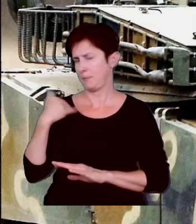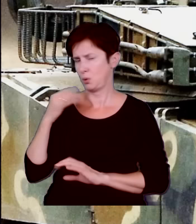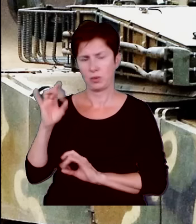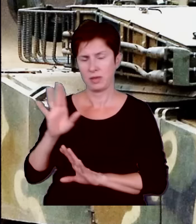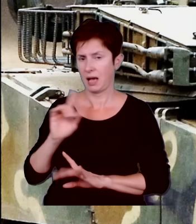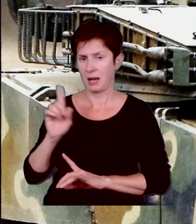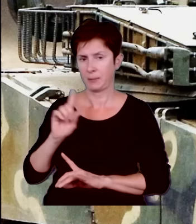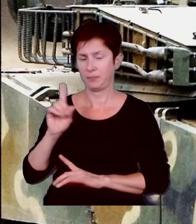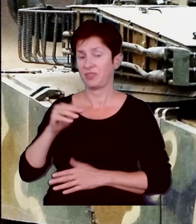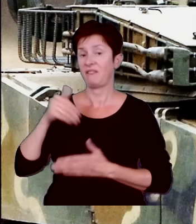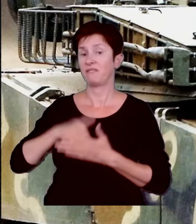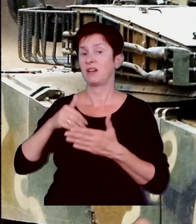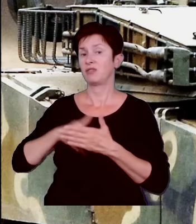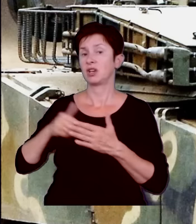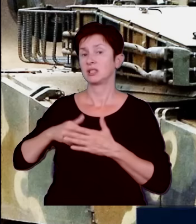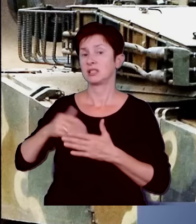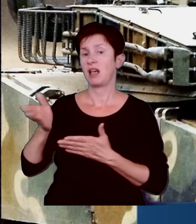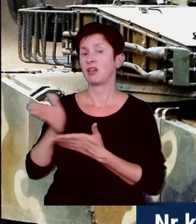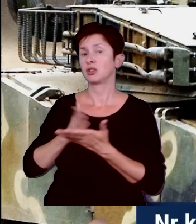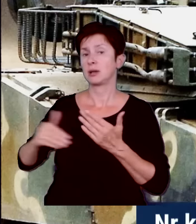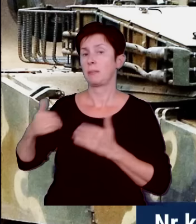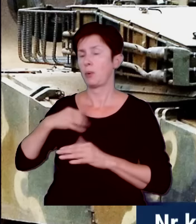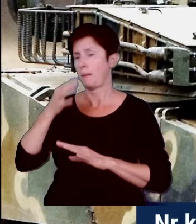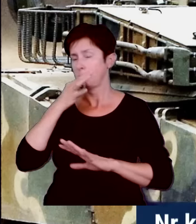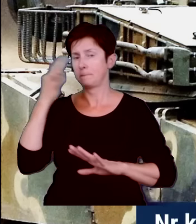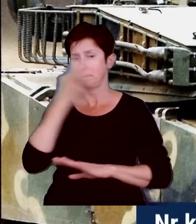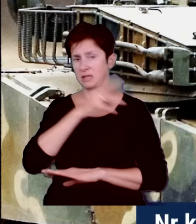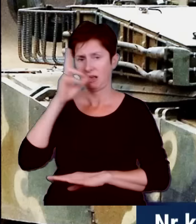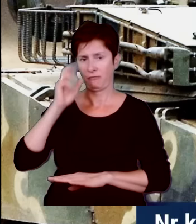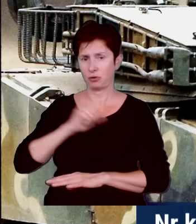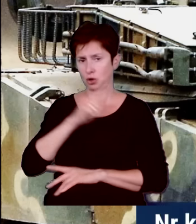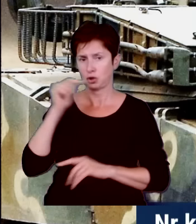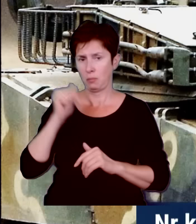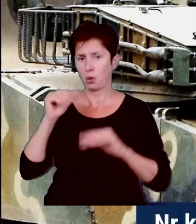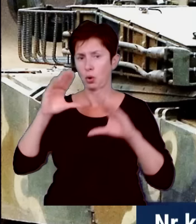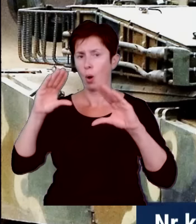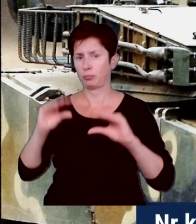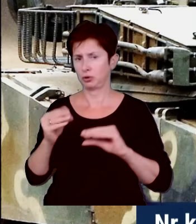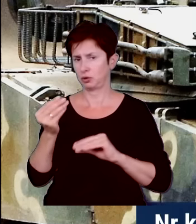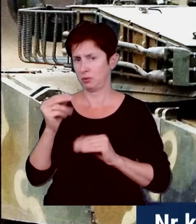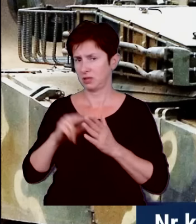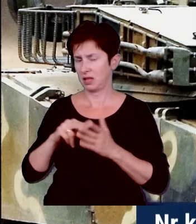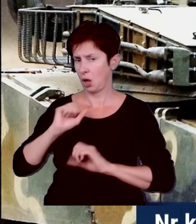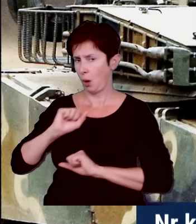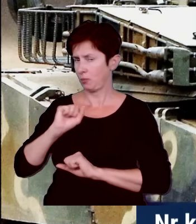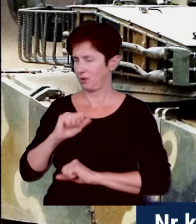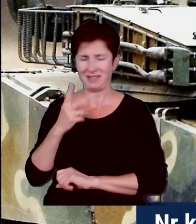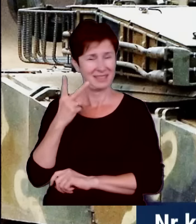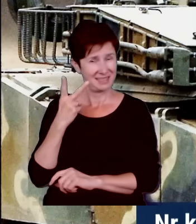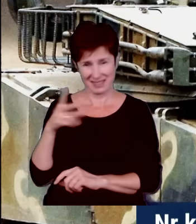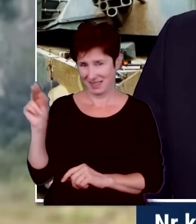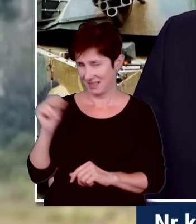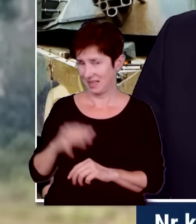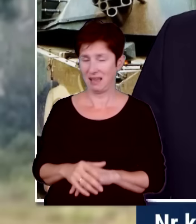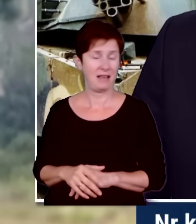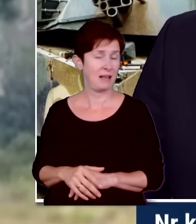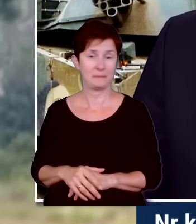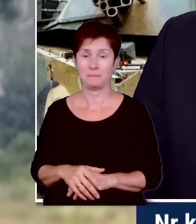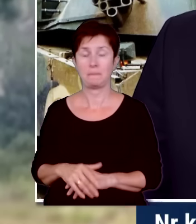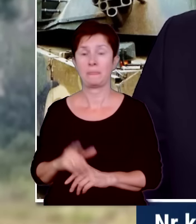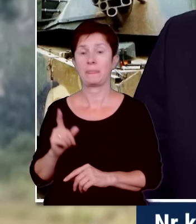wewnętrzne departamenty pytały sztab generalny czy mogą obniżyć wydatki na obronność nie tego typu przeciąganie liny jeśli już to